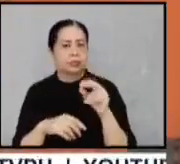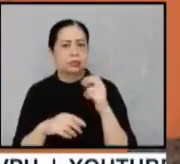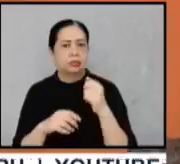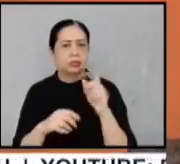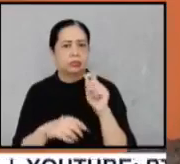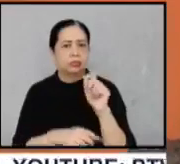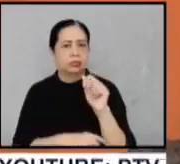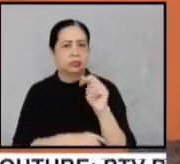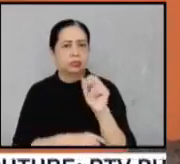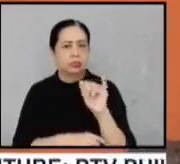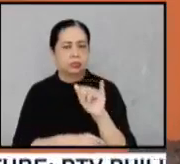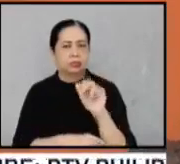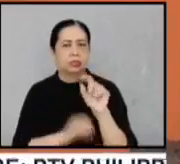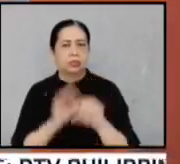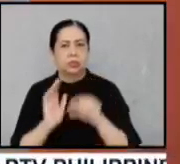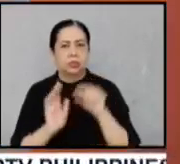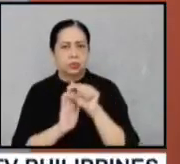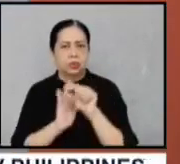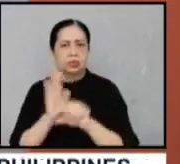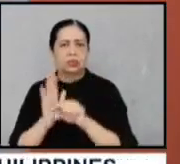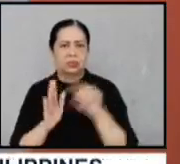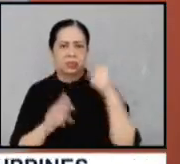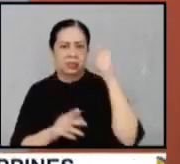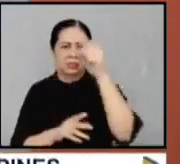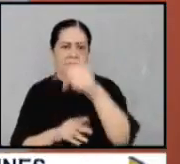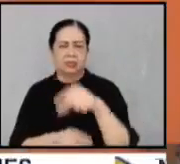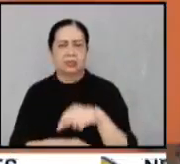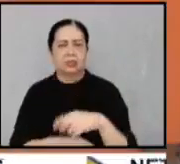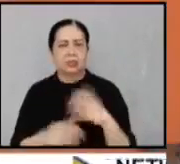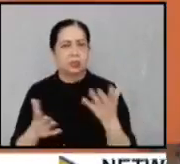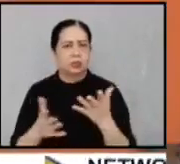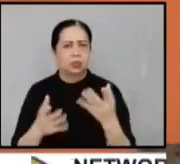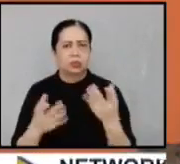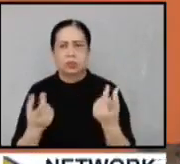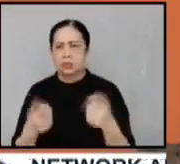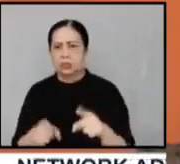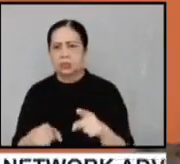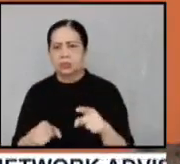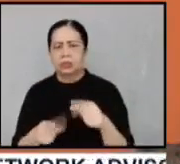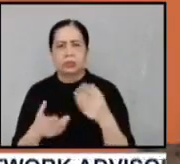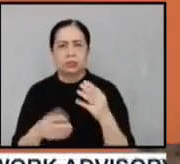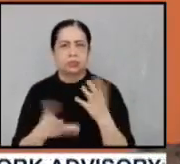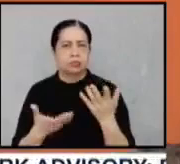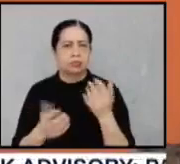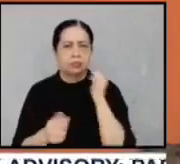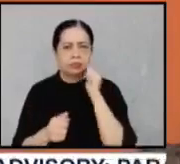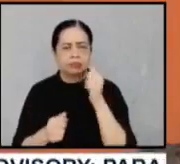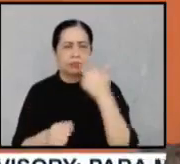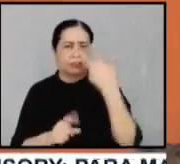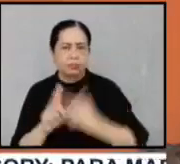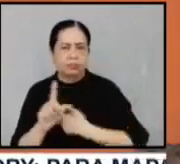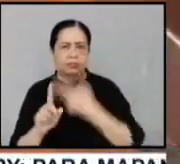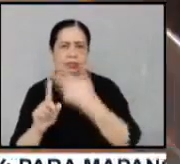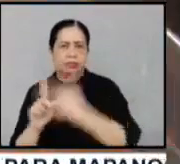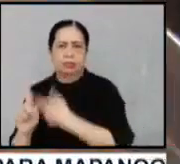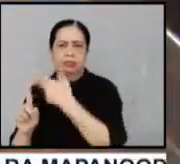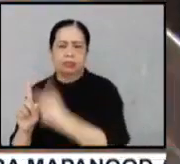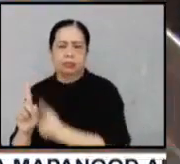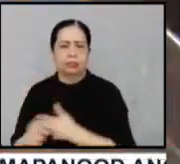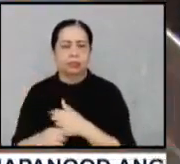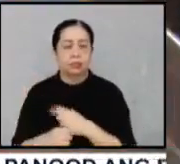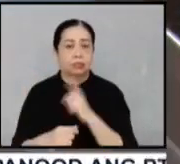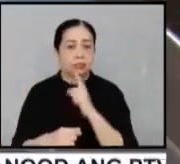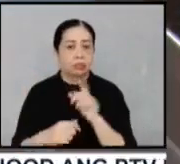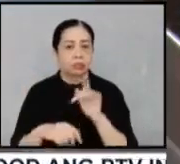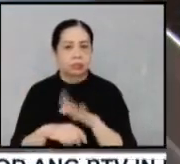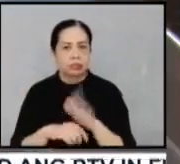naging quarterly kasi sa malayo. Ayun. So yeah. kwento nyo kami, ano po nangyari sa quarterly mission na ito sa Tanay? Alam mo, maaga pa, nandun na